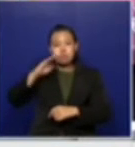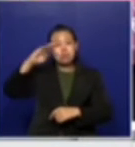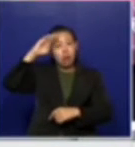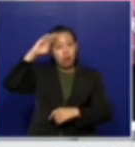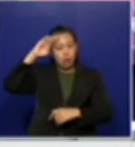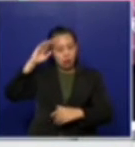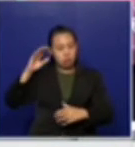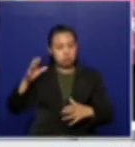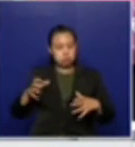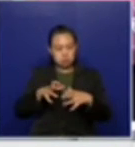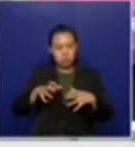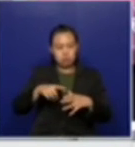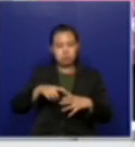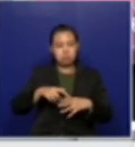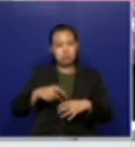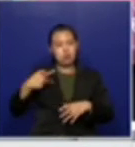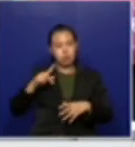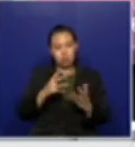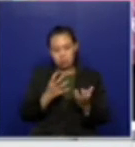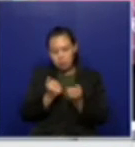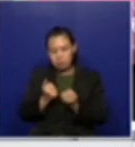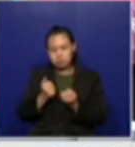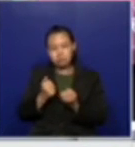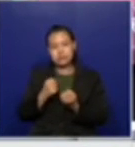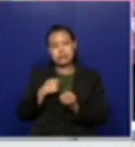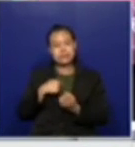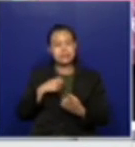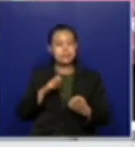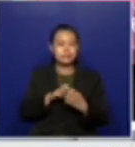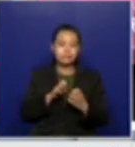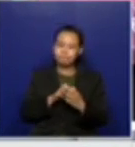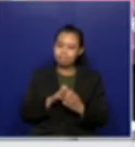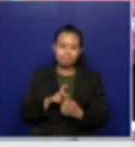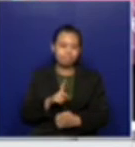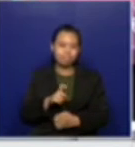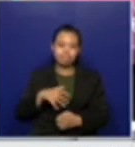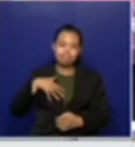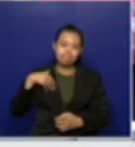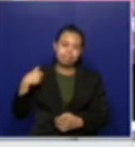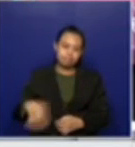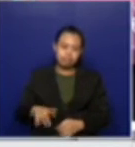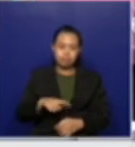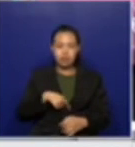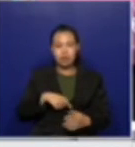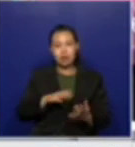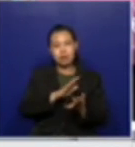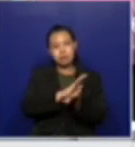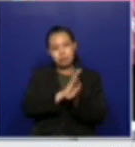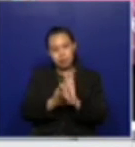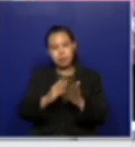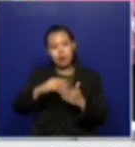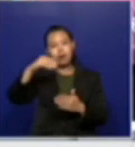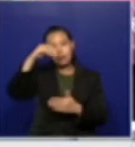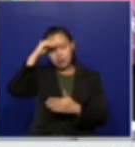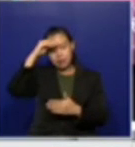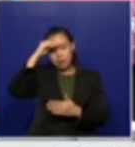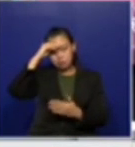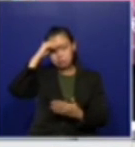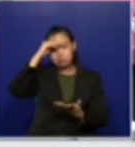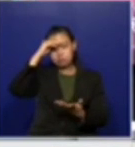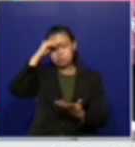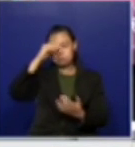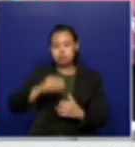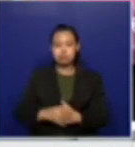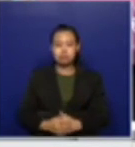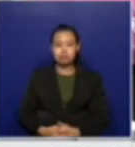ต้องยากเหลือเกินท่านประธานครับเรื่องปฏิรูปการศึกษาและอีกหลายๆเรื่อง ท่านนายกรั